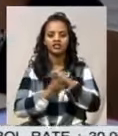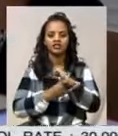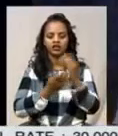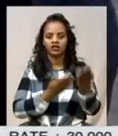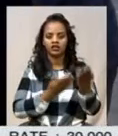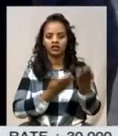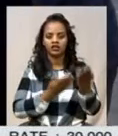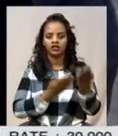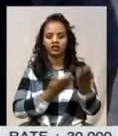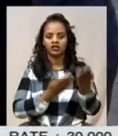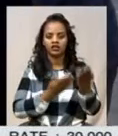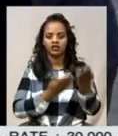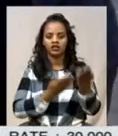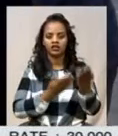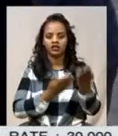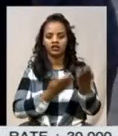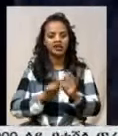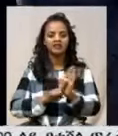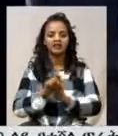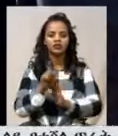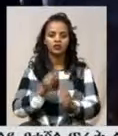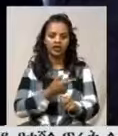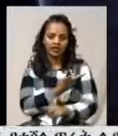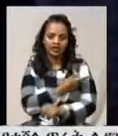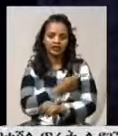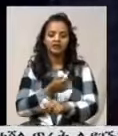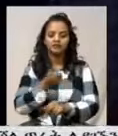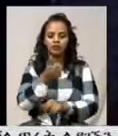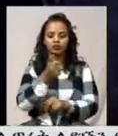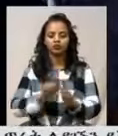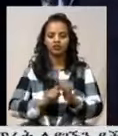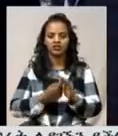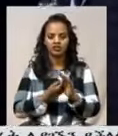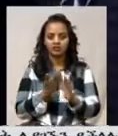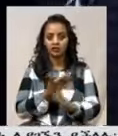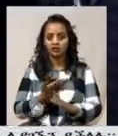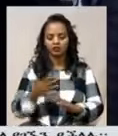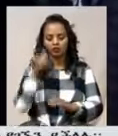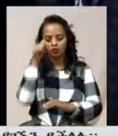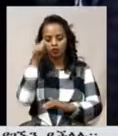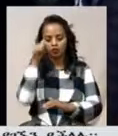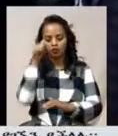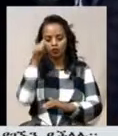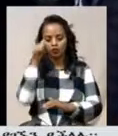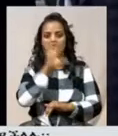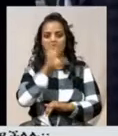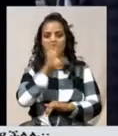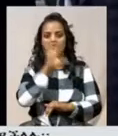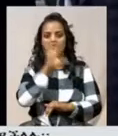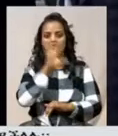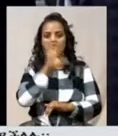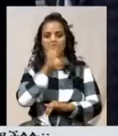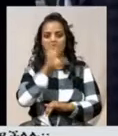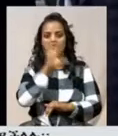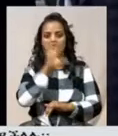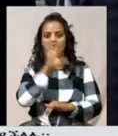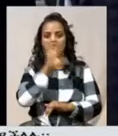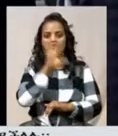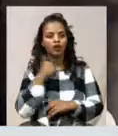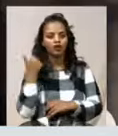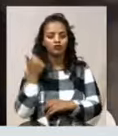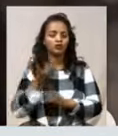እንድታቀርብ መደረጉም ይታወሳል። የቫይረሱን ክትባት ፈጥኖ በመጀመር ረገድም ኢትዮጵያ በአፍሪካ ተጠቃሽ ሀገር ነች። እነዚህና